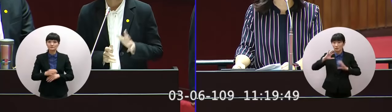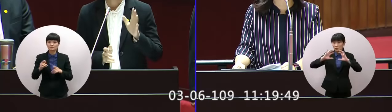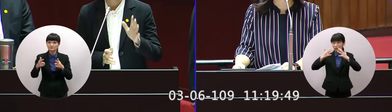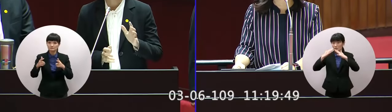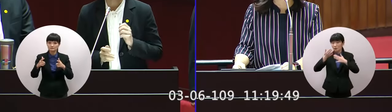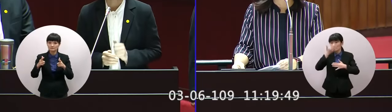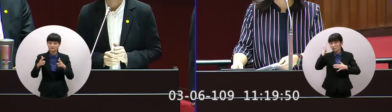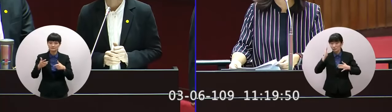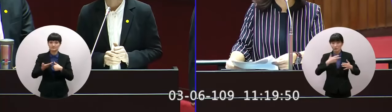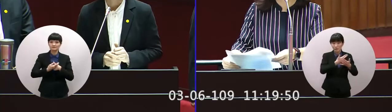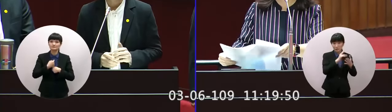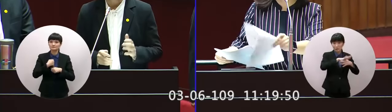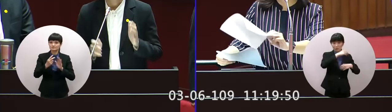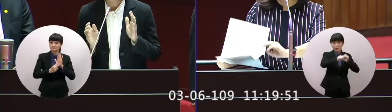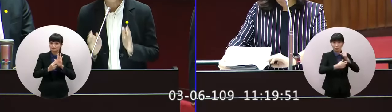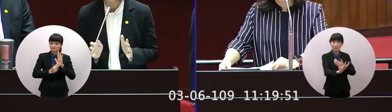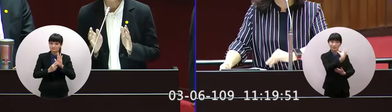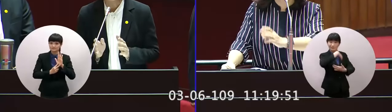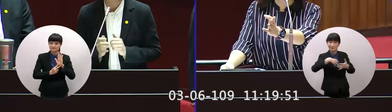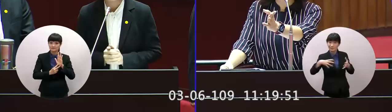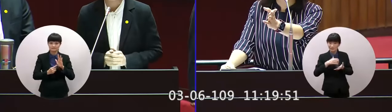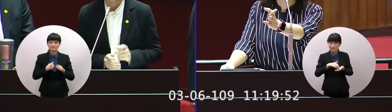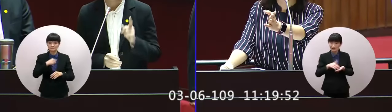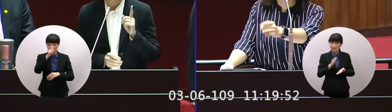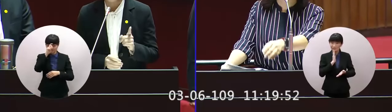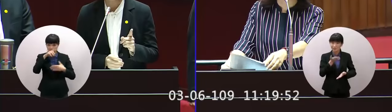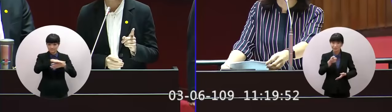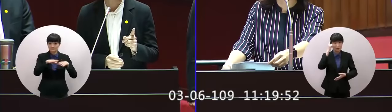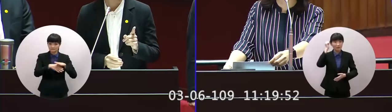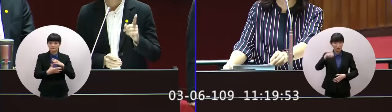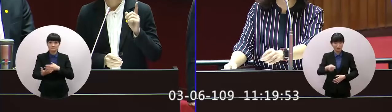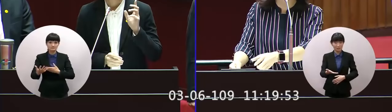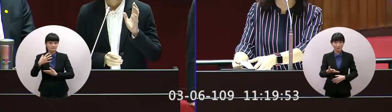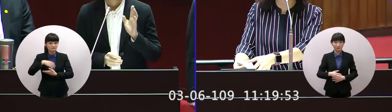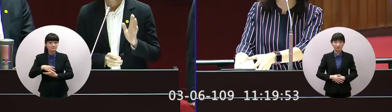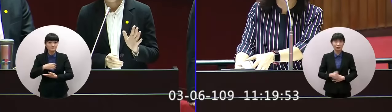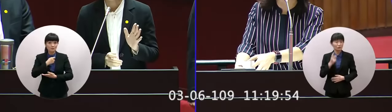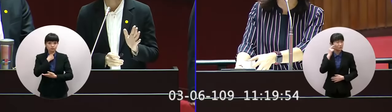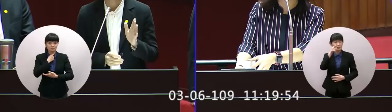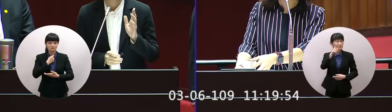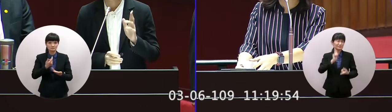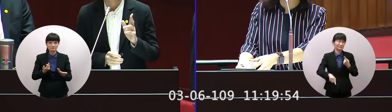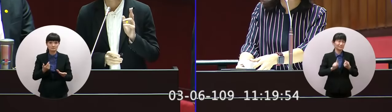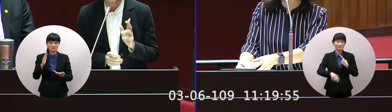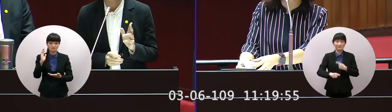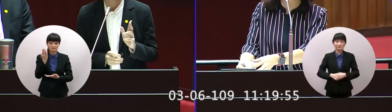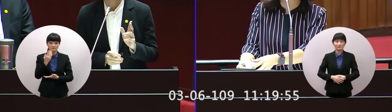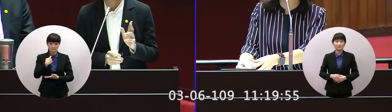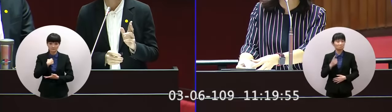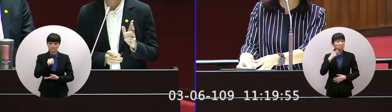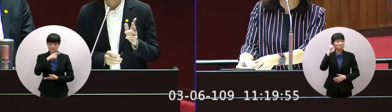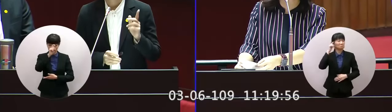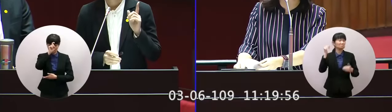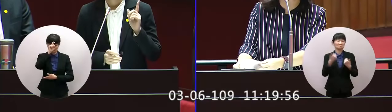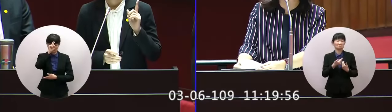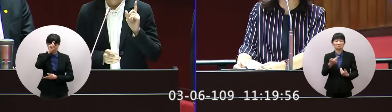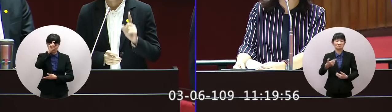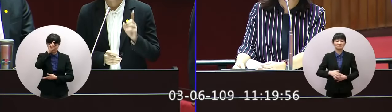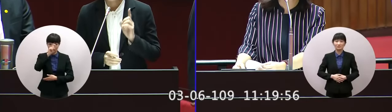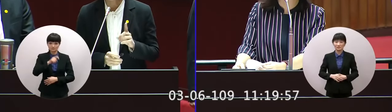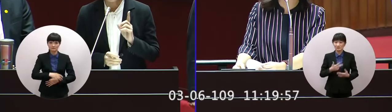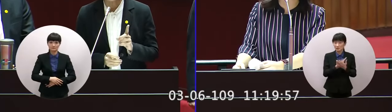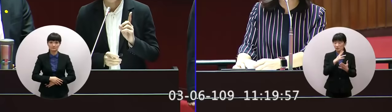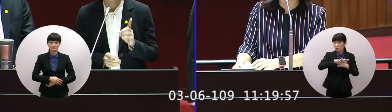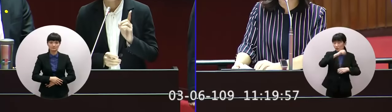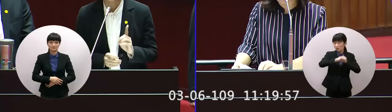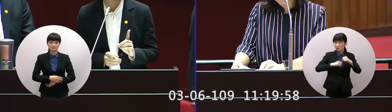旅， 所以你要让我说完吗？ 没有，不行， 我们纳入适用范围， 因为我觉得我非常不认同， 但是我们要确保的是， 我非常不认同艺文活动，